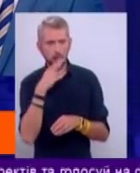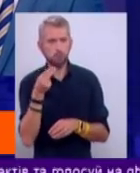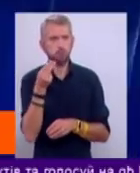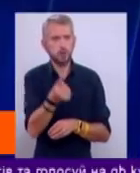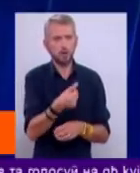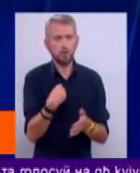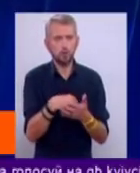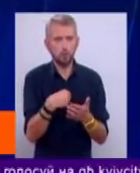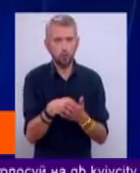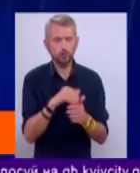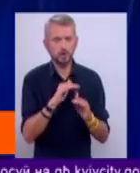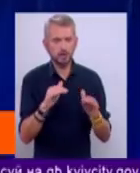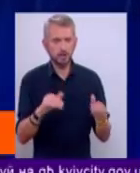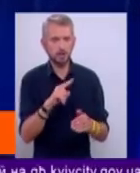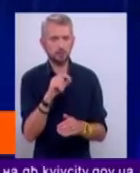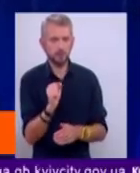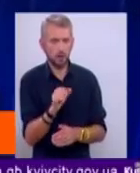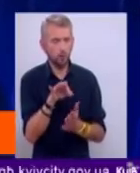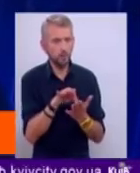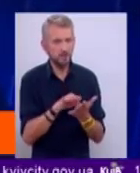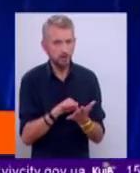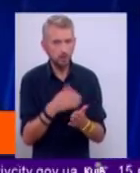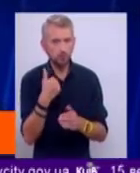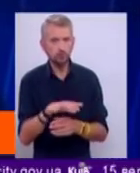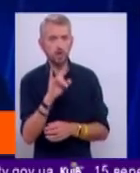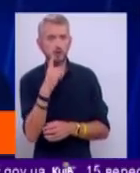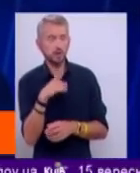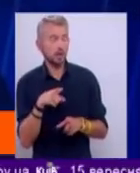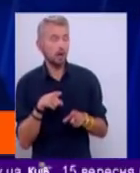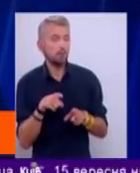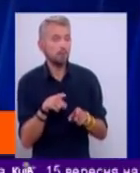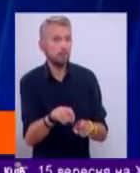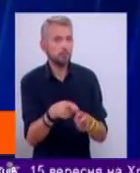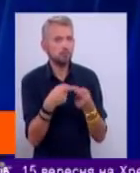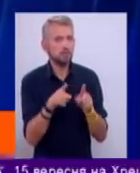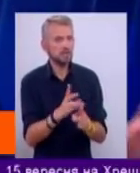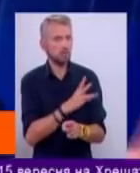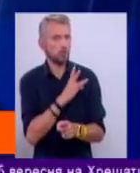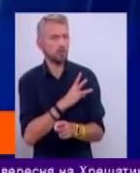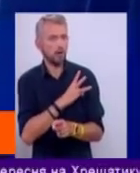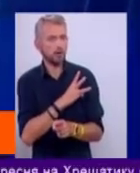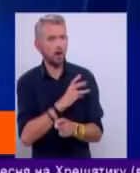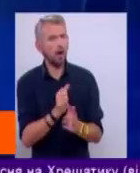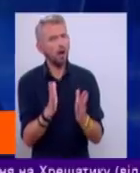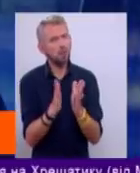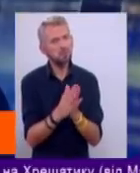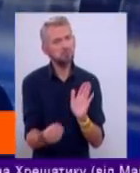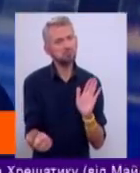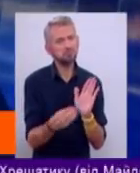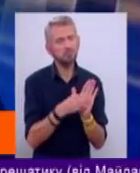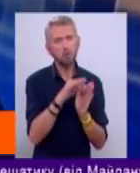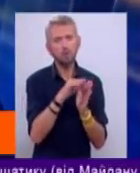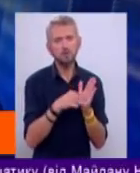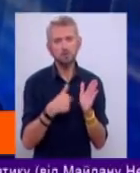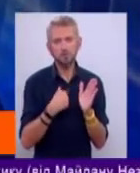гроші дітям за оцінки. І вже дитина біжить з іншою мотивацією, а поставте мені оцінку, мені за